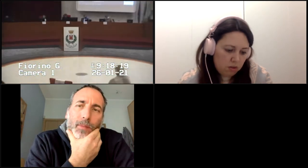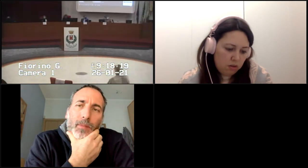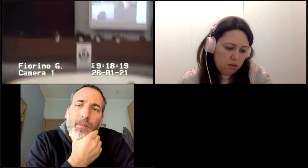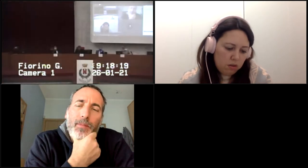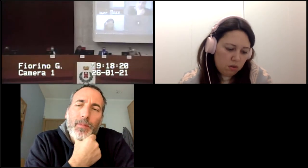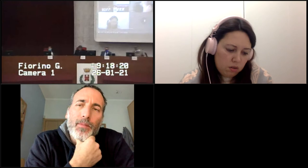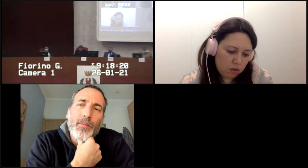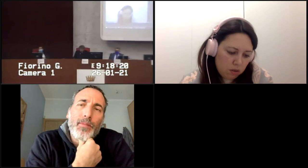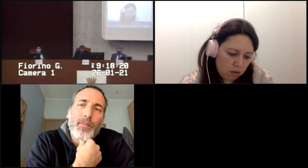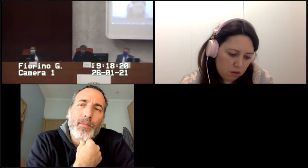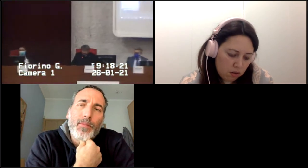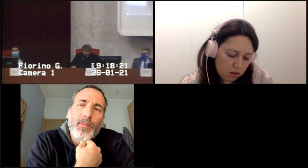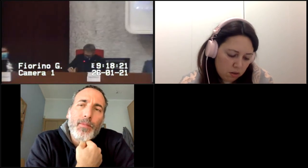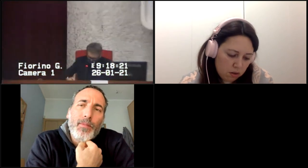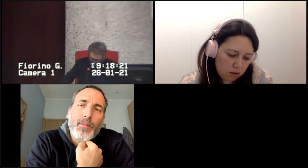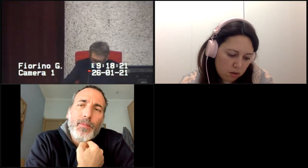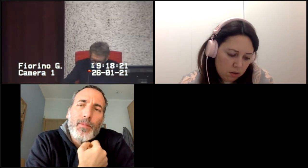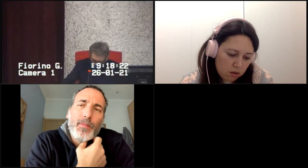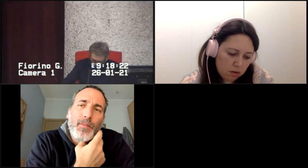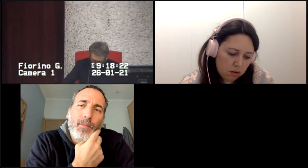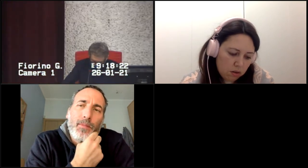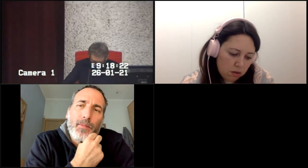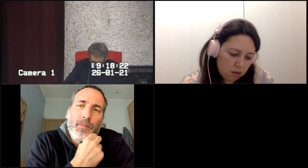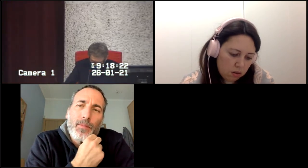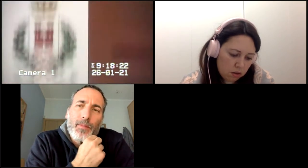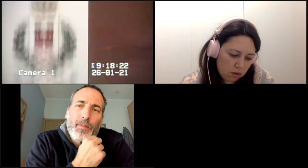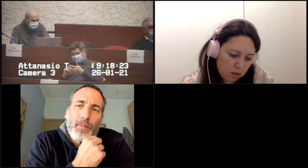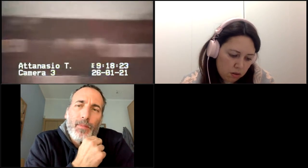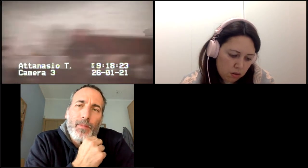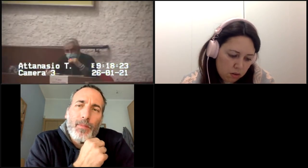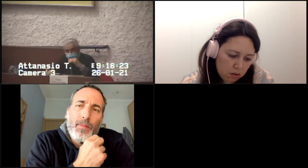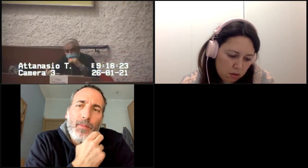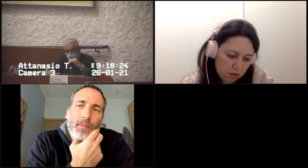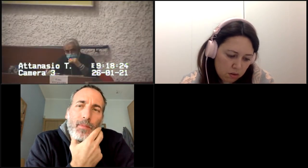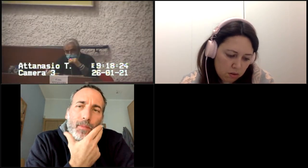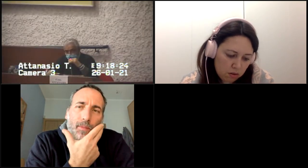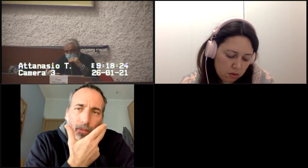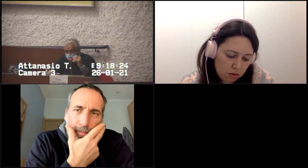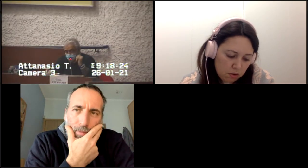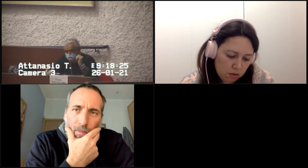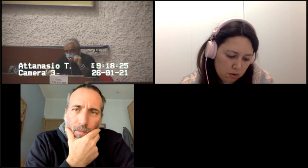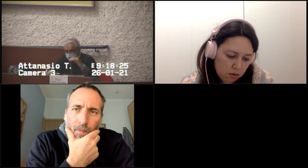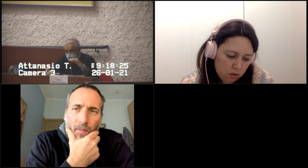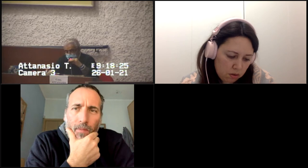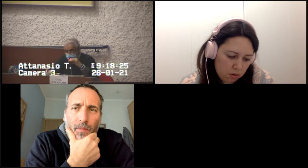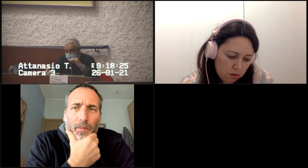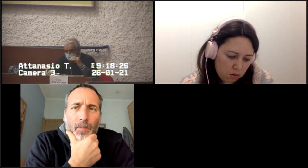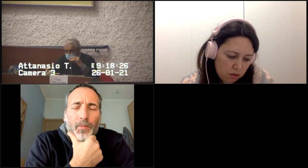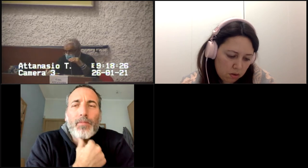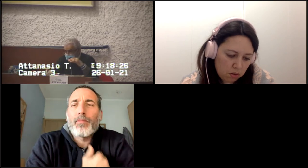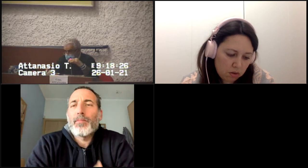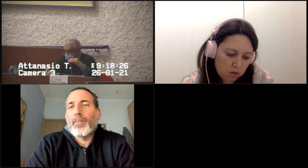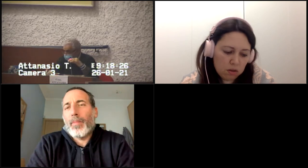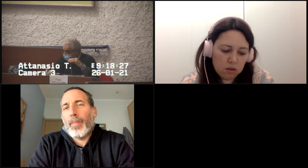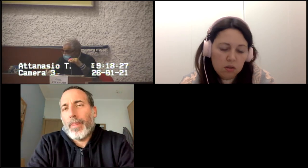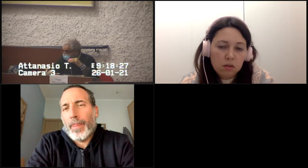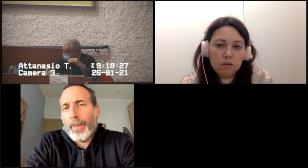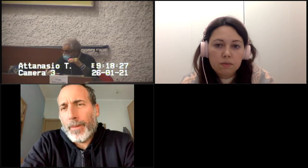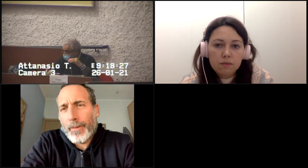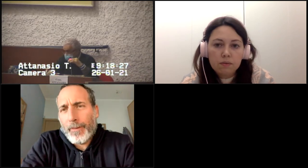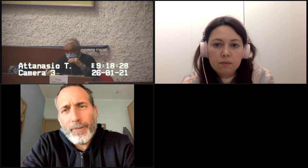Lista di Stefano Sindaco, consigliere Attanasio. Sì, grazie Presidente. L'assessore è stato molto esaustivo, per